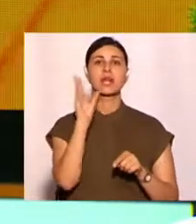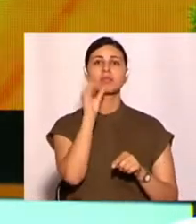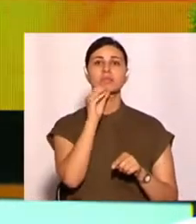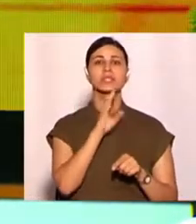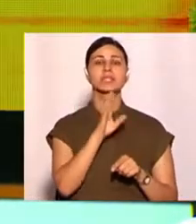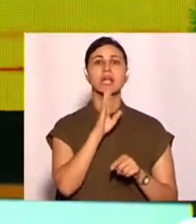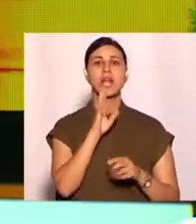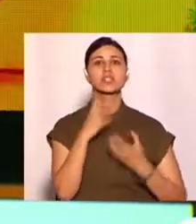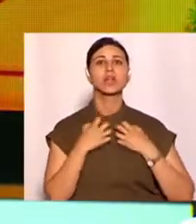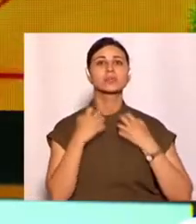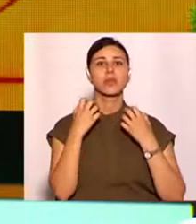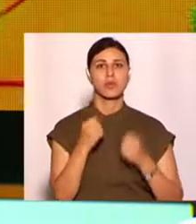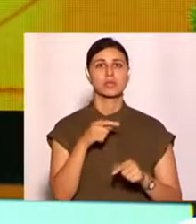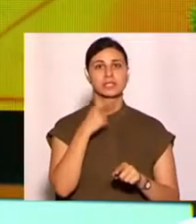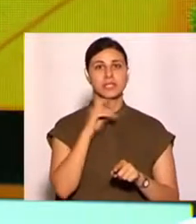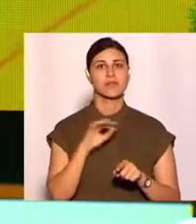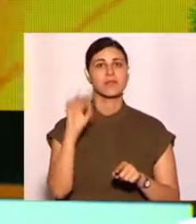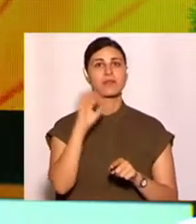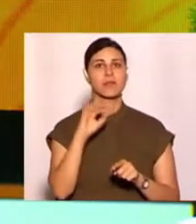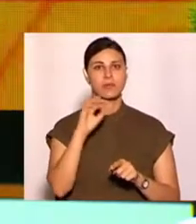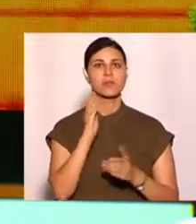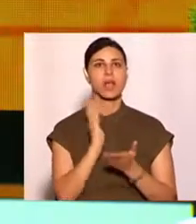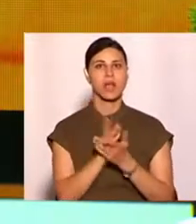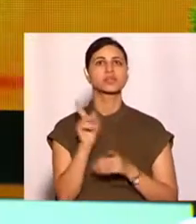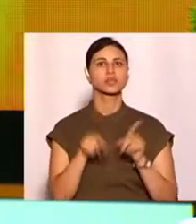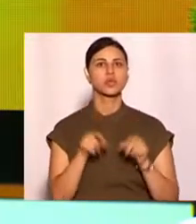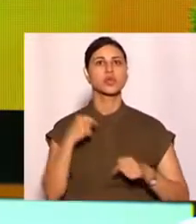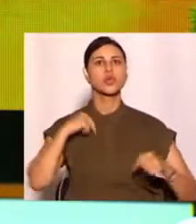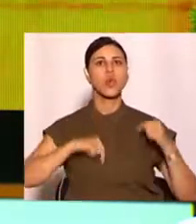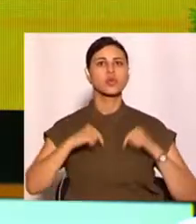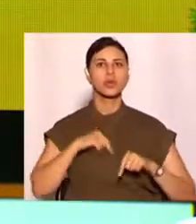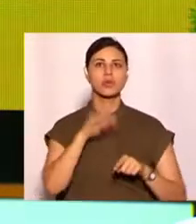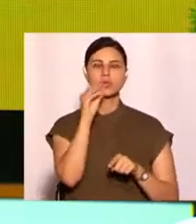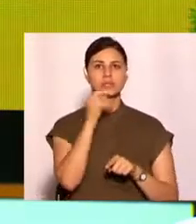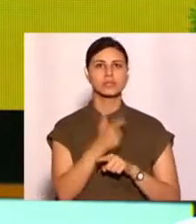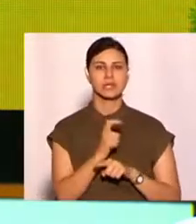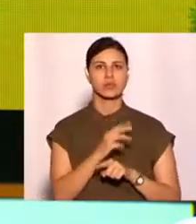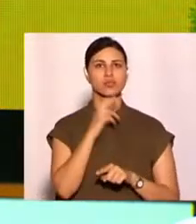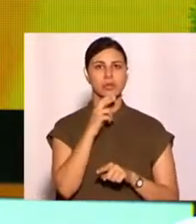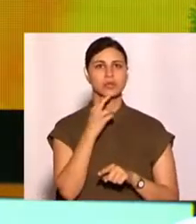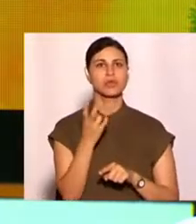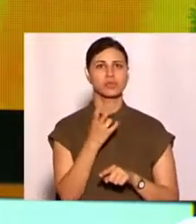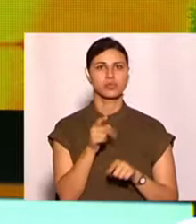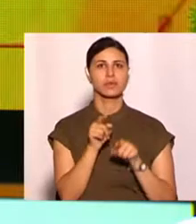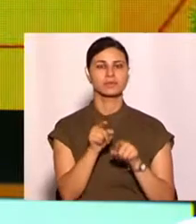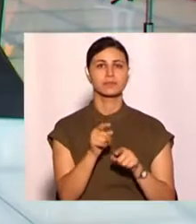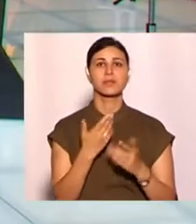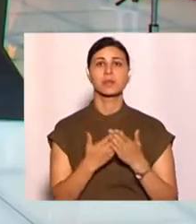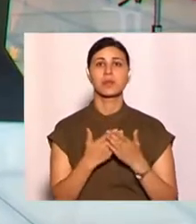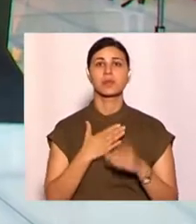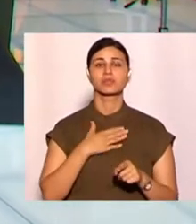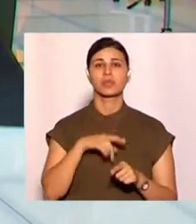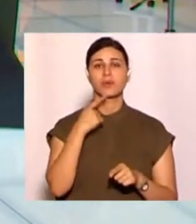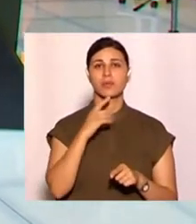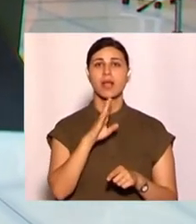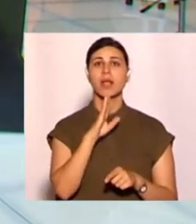ქალის ჯანმრთელობაზეა საუბარი, არის ზოგიერთი ორგანო, რომელიც განსაკუთრებული ყურადღების საგანი ხდება ხოლმე. და თუ ჩვენ ვლაპარაკობთ